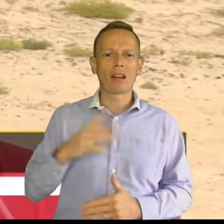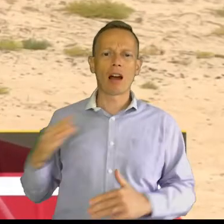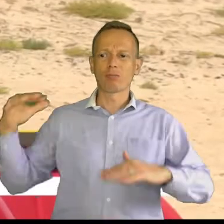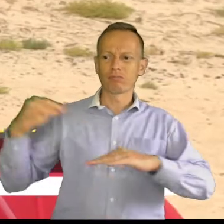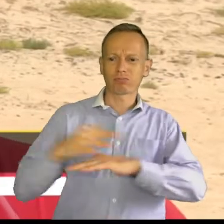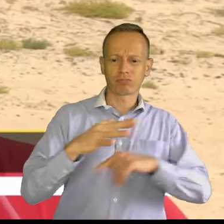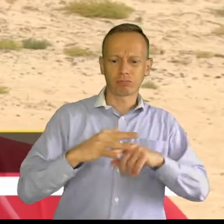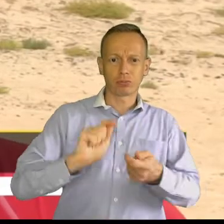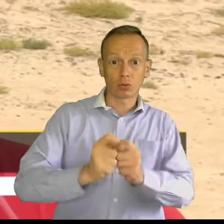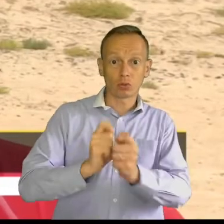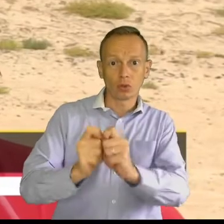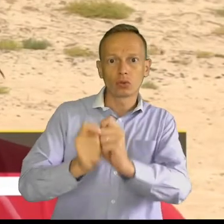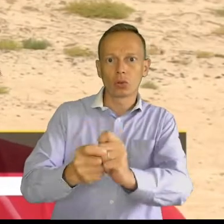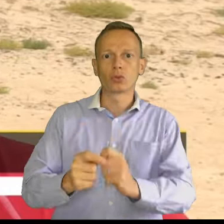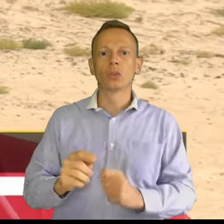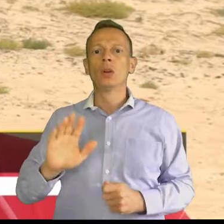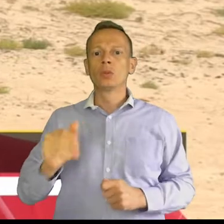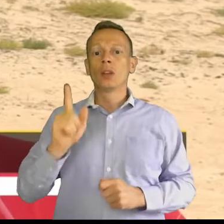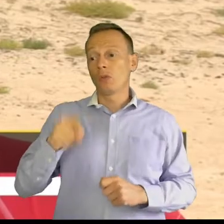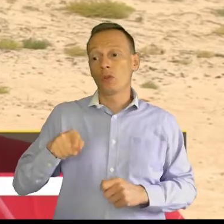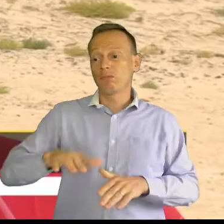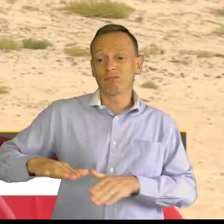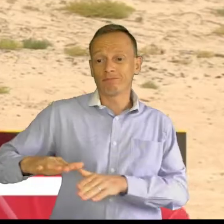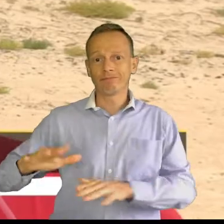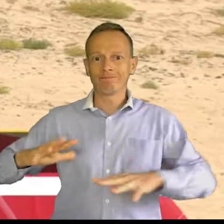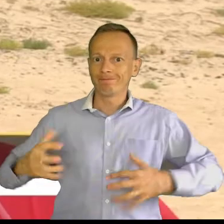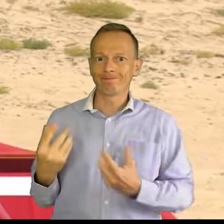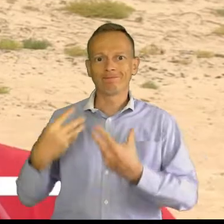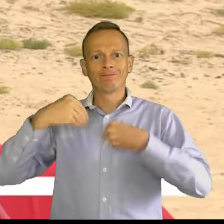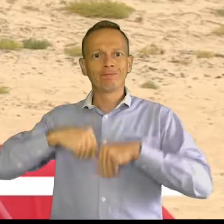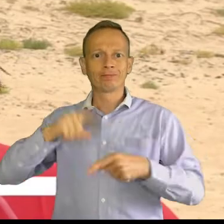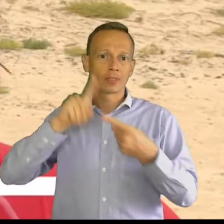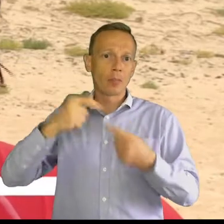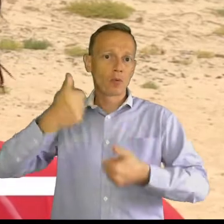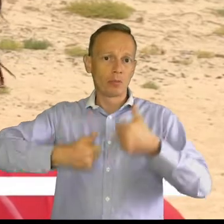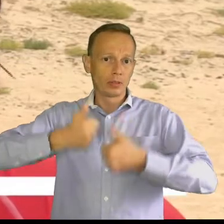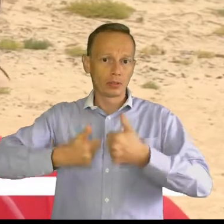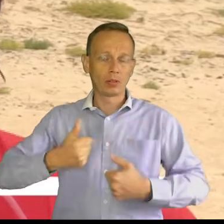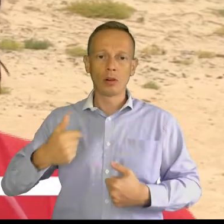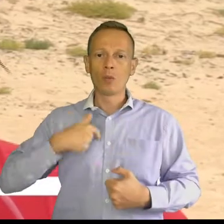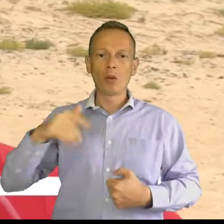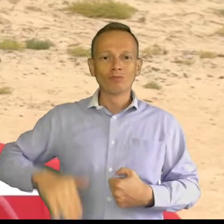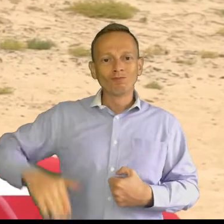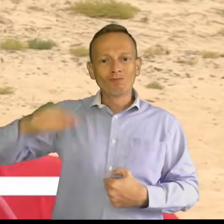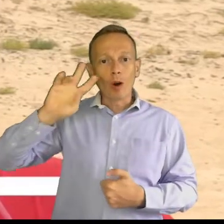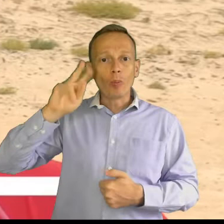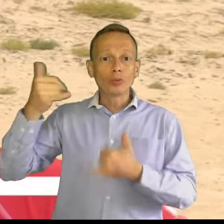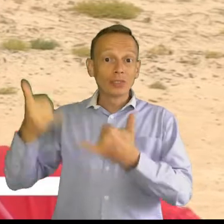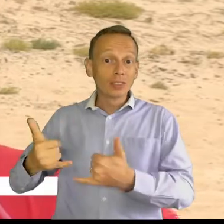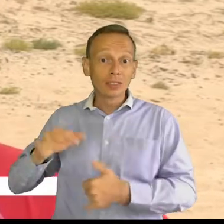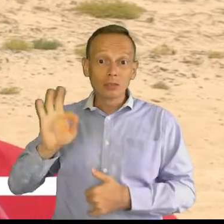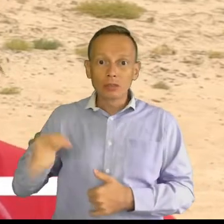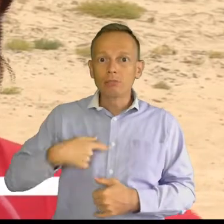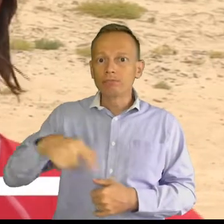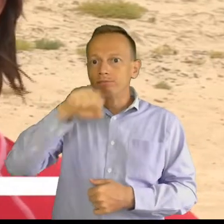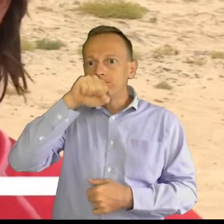plus compliqué, beach break qui change beaucoup. Et voilà, c'est ce qu'il faut surfer pour les compétitions. Et donc voilà, après, j'ai grandi